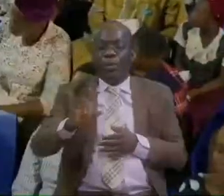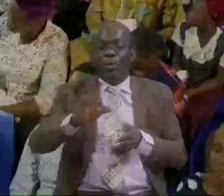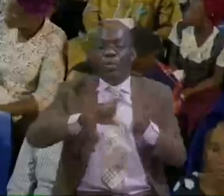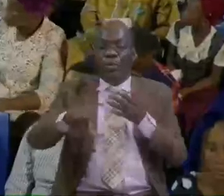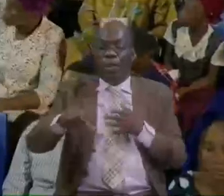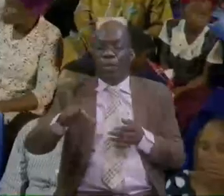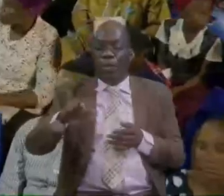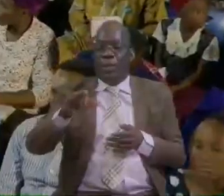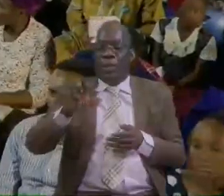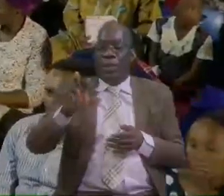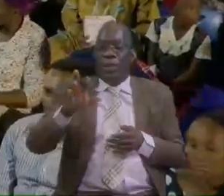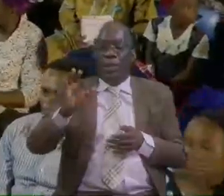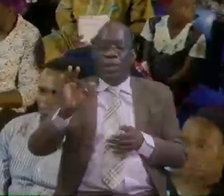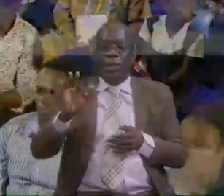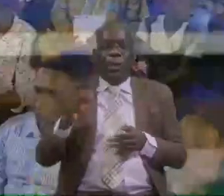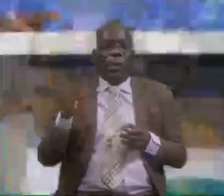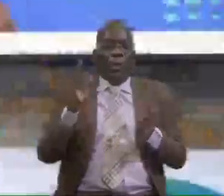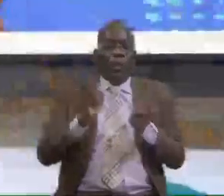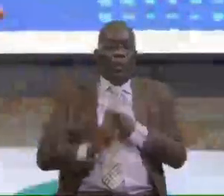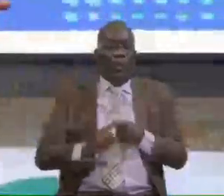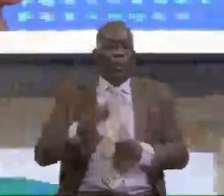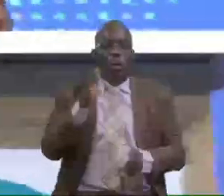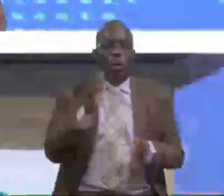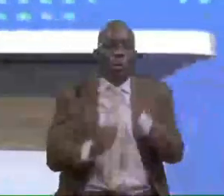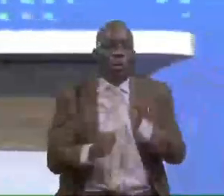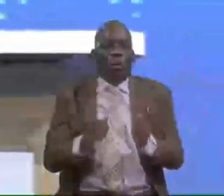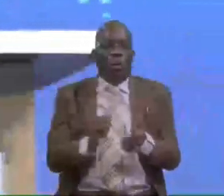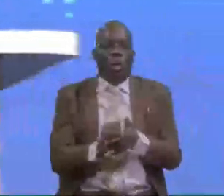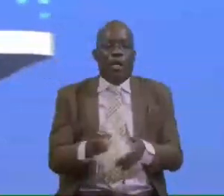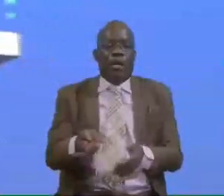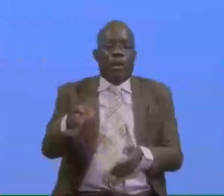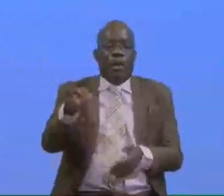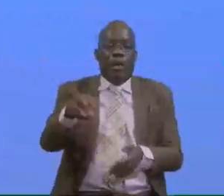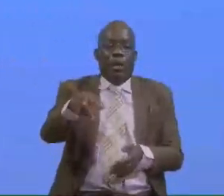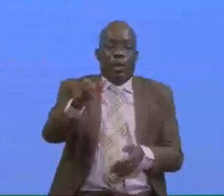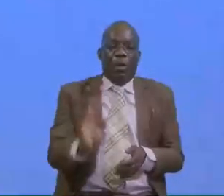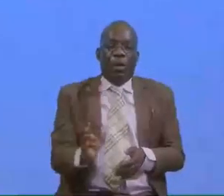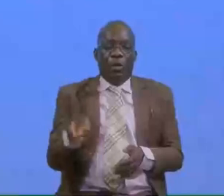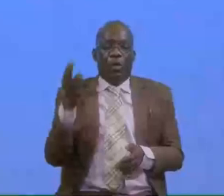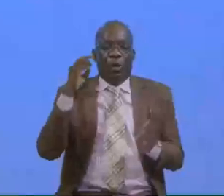du verset 19. Car Dieu était en Christ,